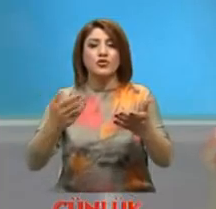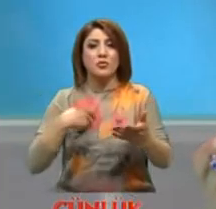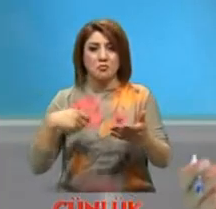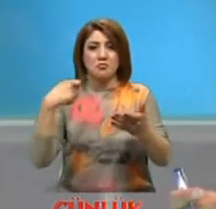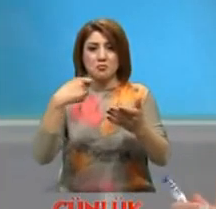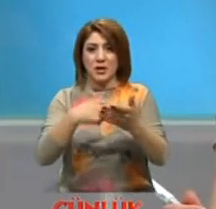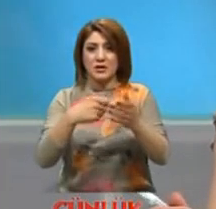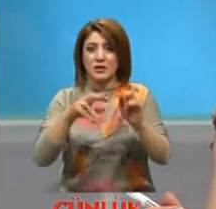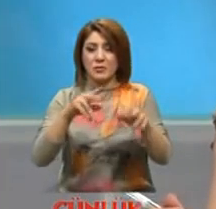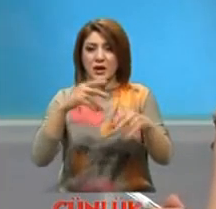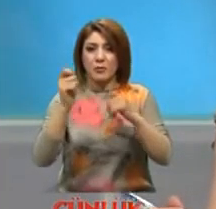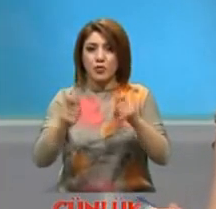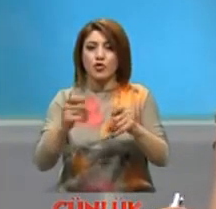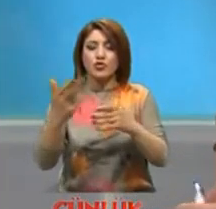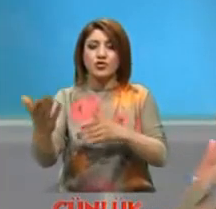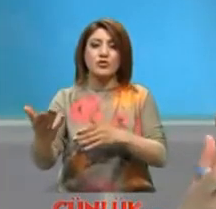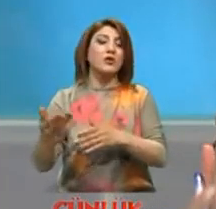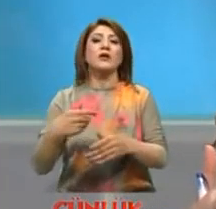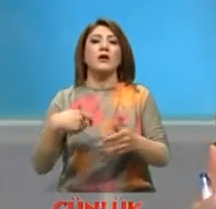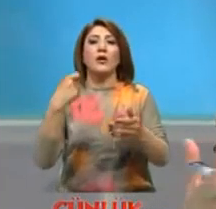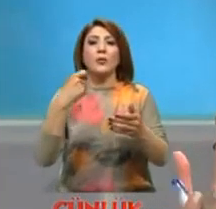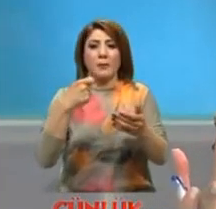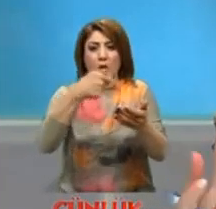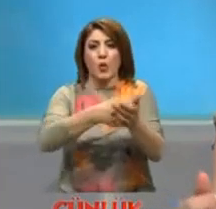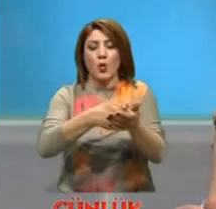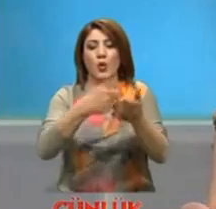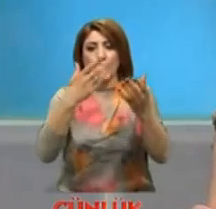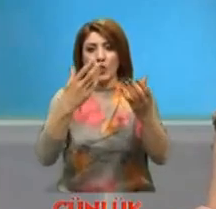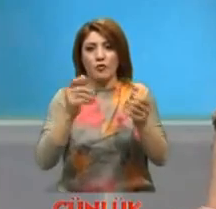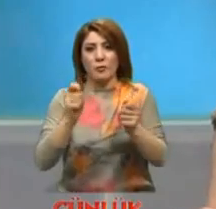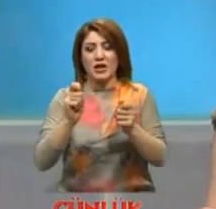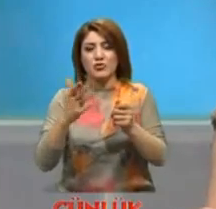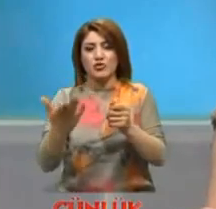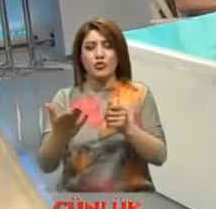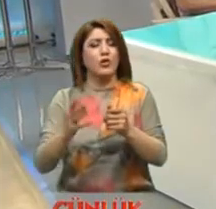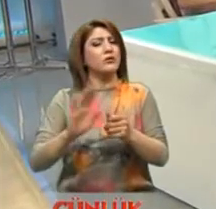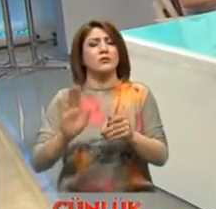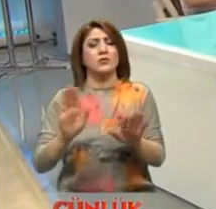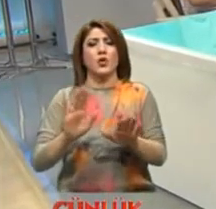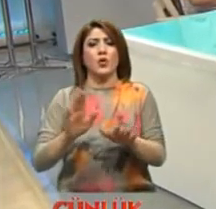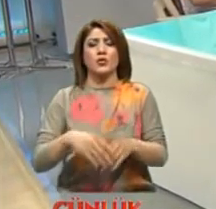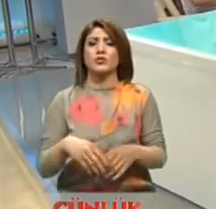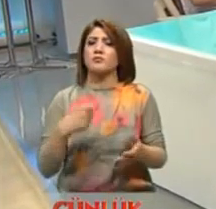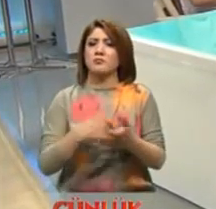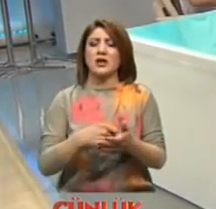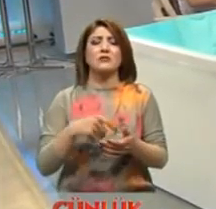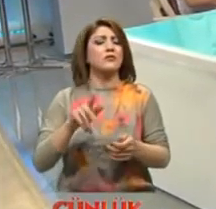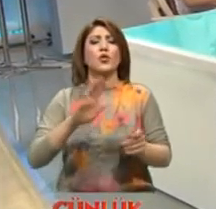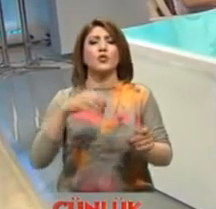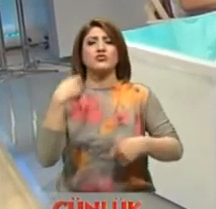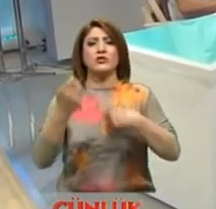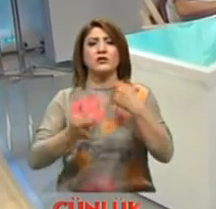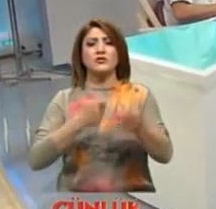ediyor musunuz çalışmaya? Daha doğrusu ödemek gerekiyor bizim. Gerekiyor mu? Yok hayır tabii için? Ki. Yani çalışmayı...